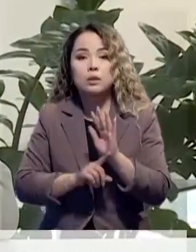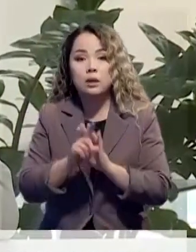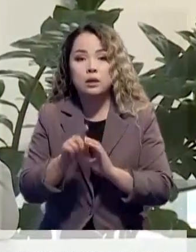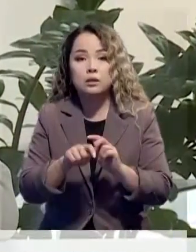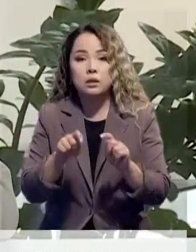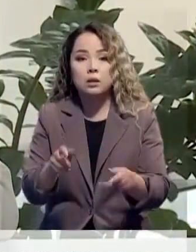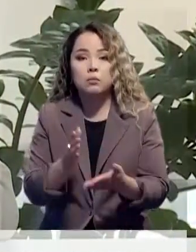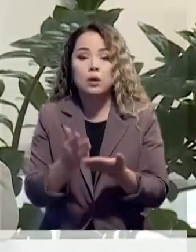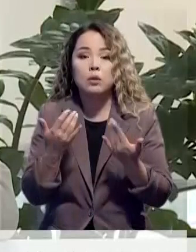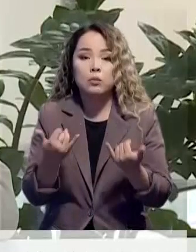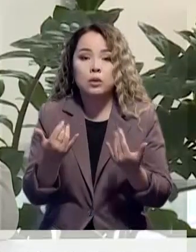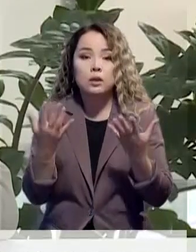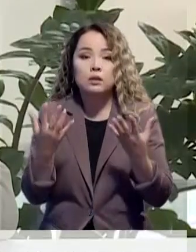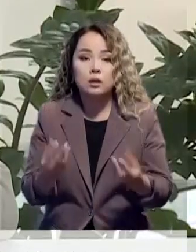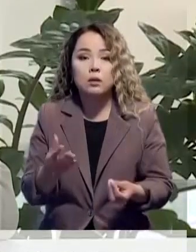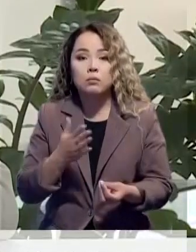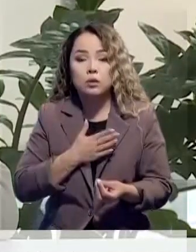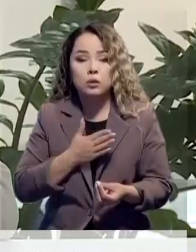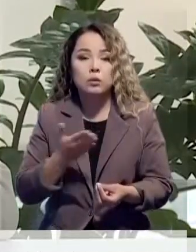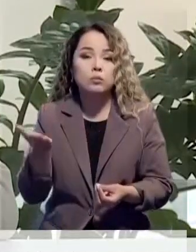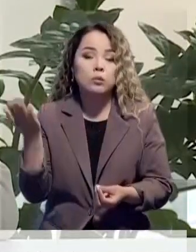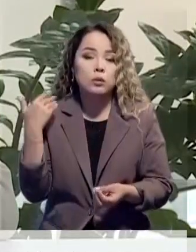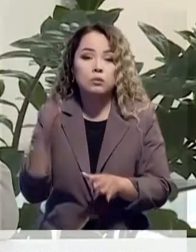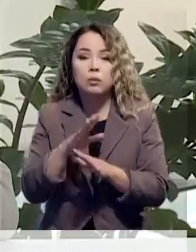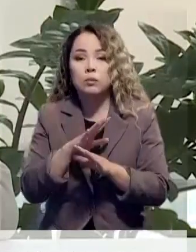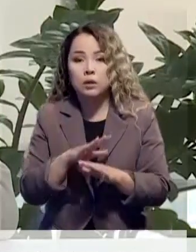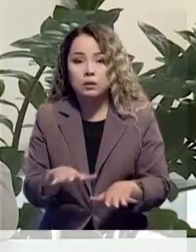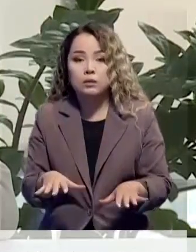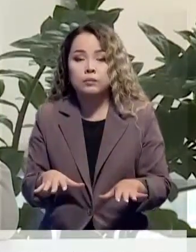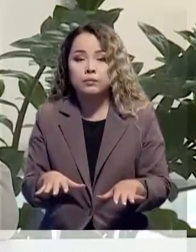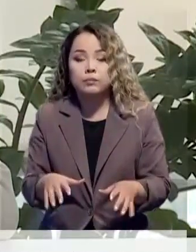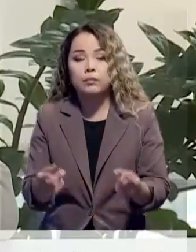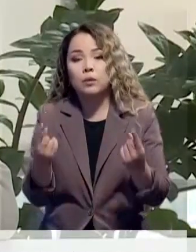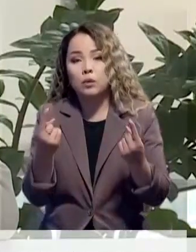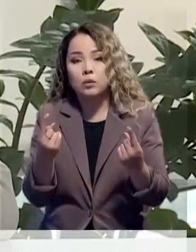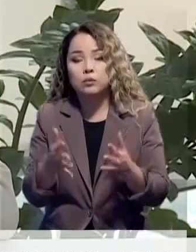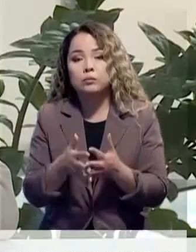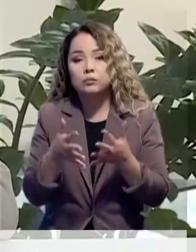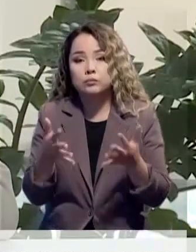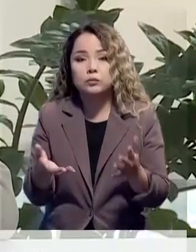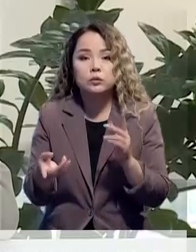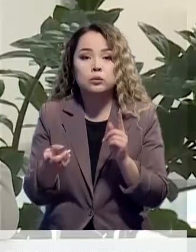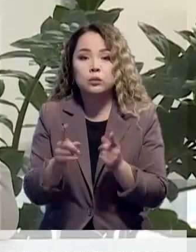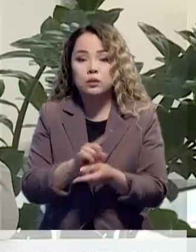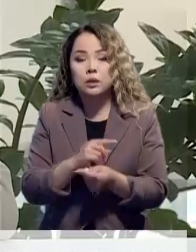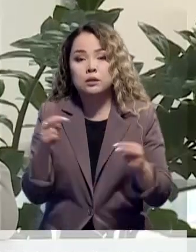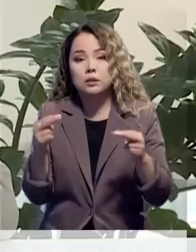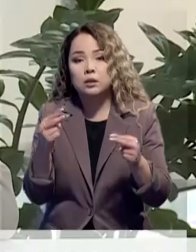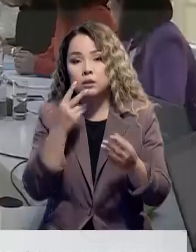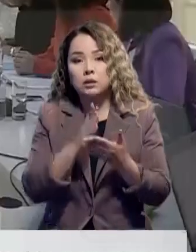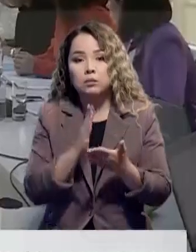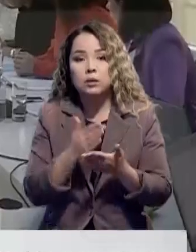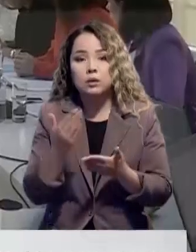жатса, қазіргі таңда біз бұрынғы бұрын-соңды болмаған ауқымды өзгерістердің куәсі